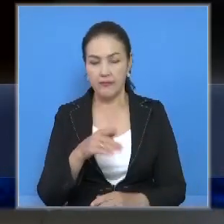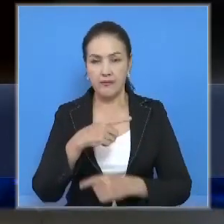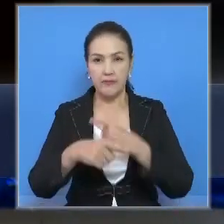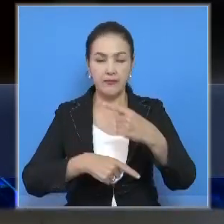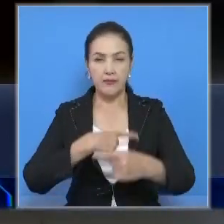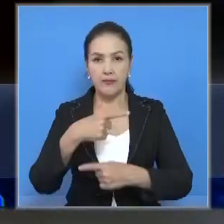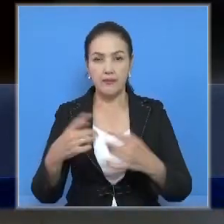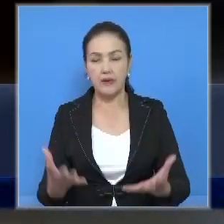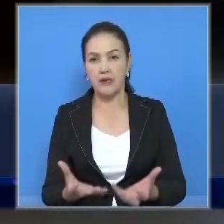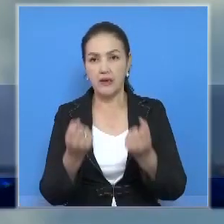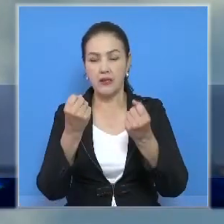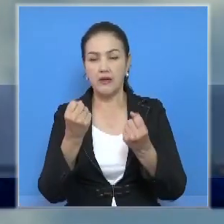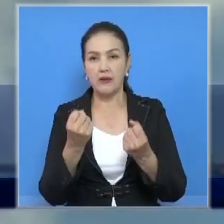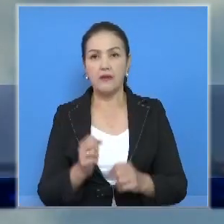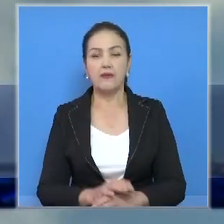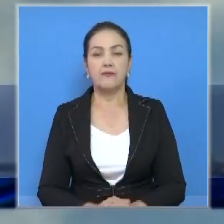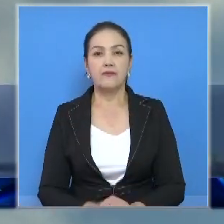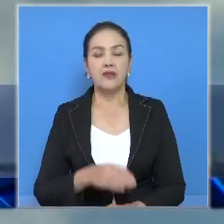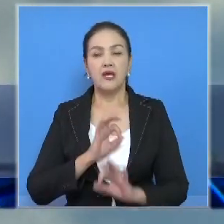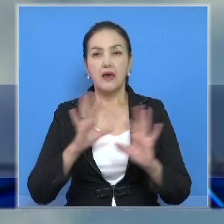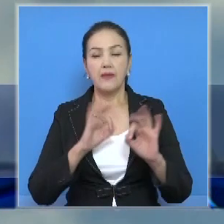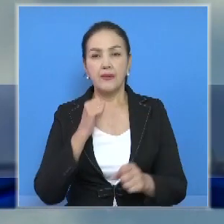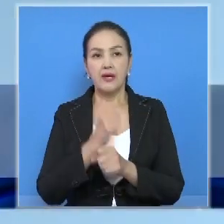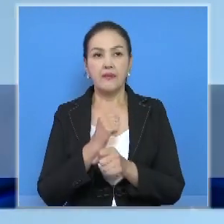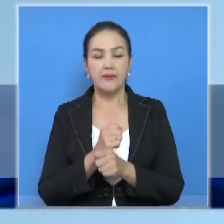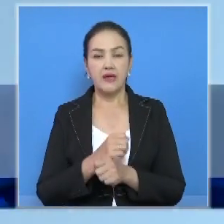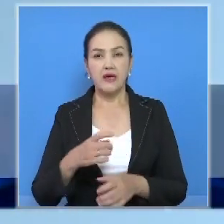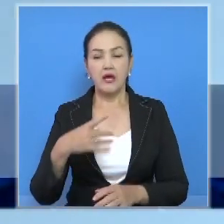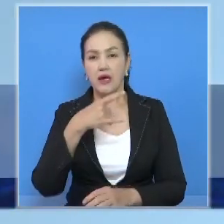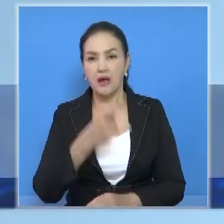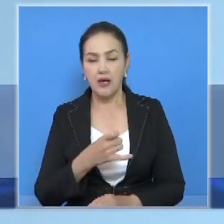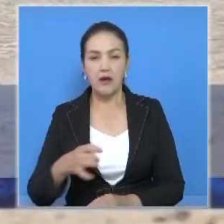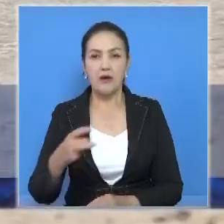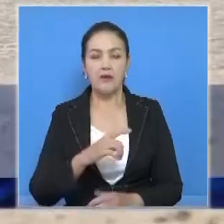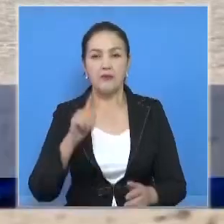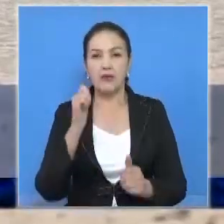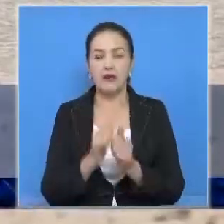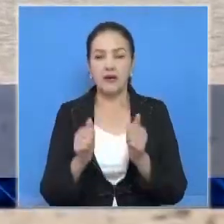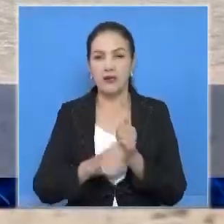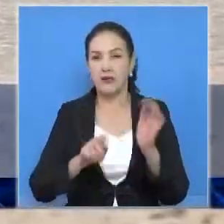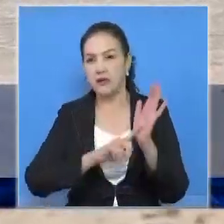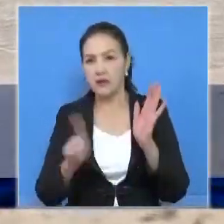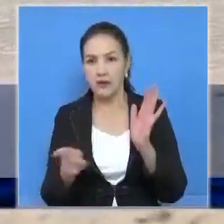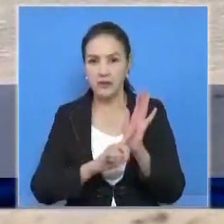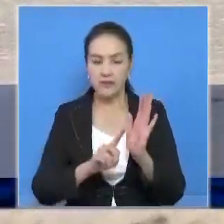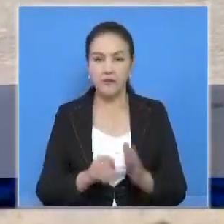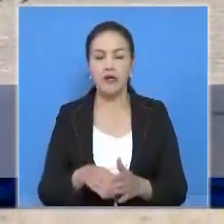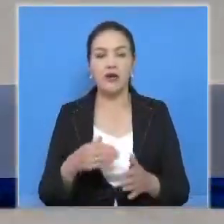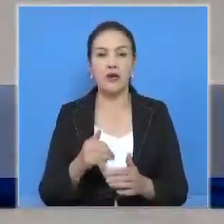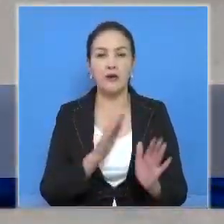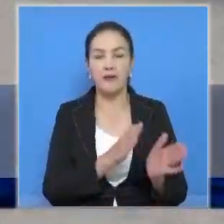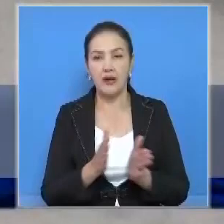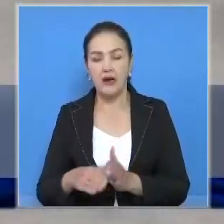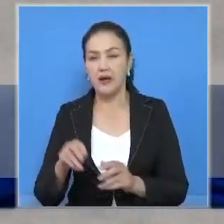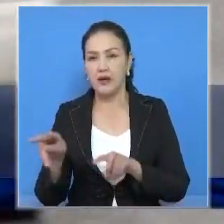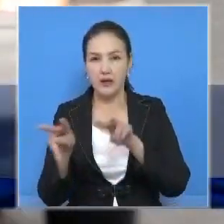дальнейшем поддерживать сотрудничество. Также говорилось о работе межрайонных такси, среди которых зачастую частные извозчики. Порядок и контроль